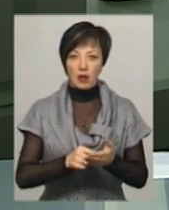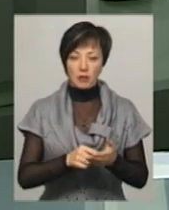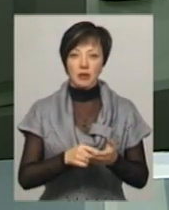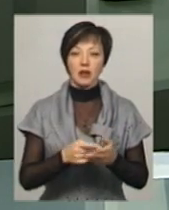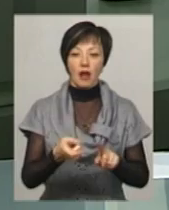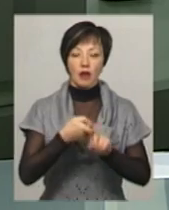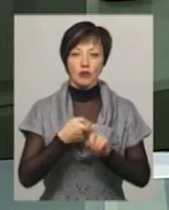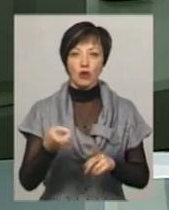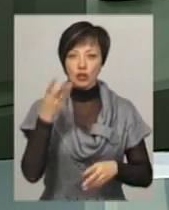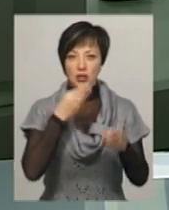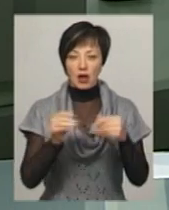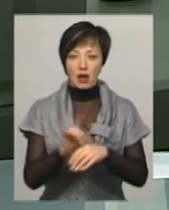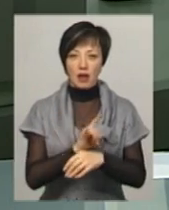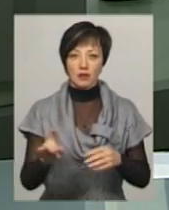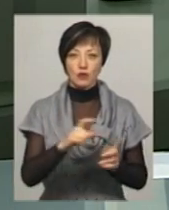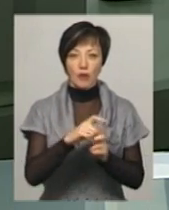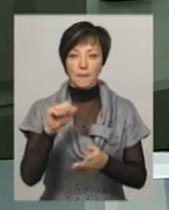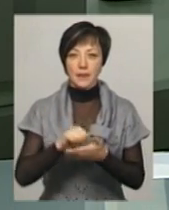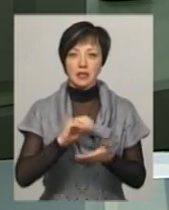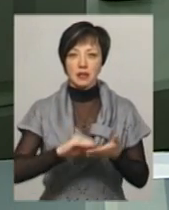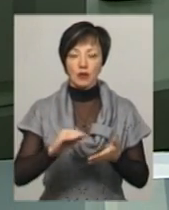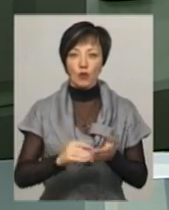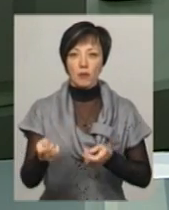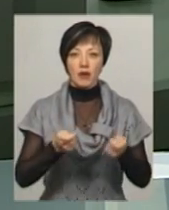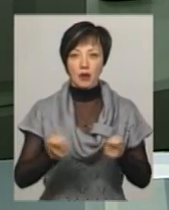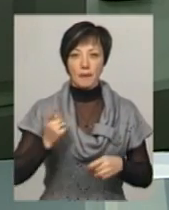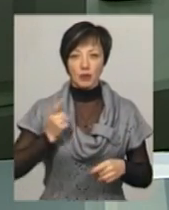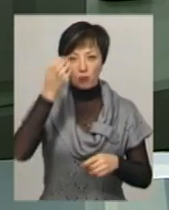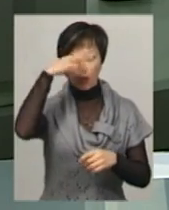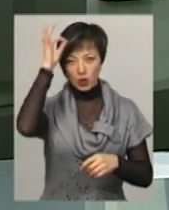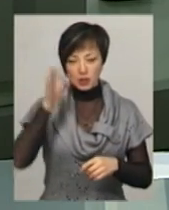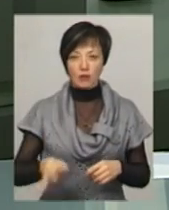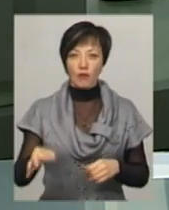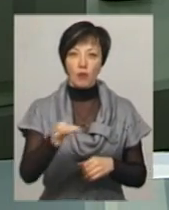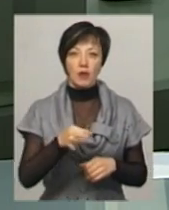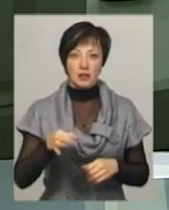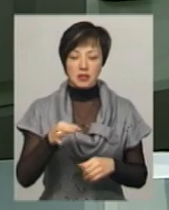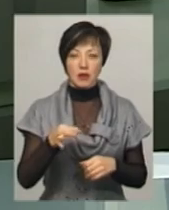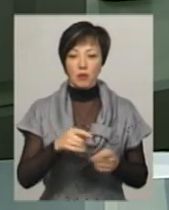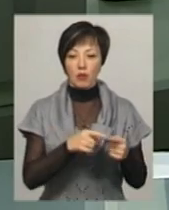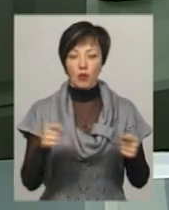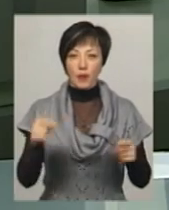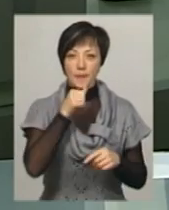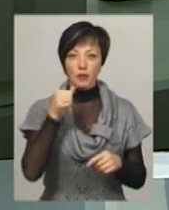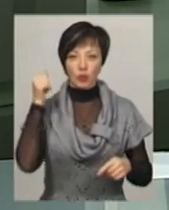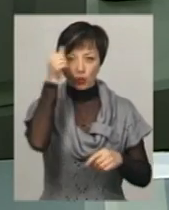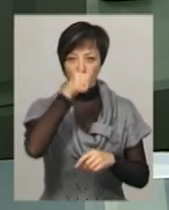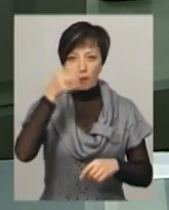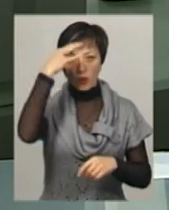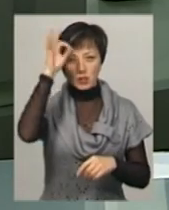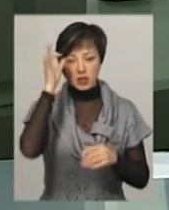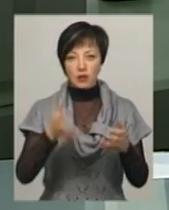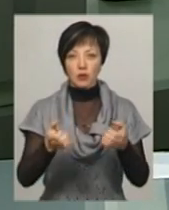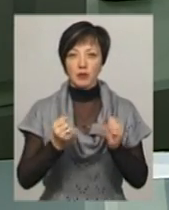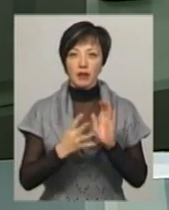гачок шахраїв. За словами прес-секретаря управління патрульної поліції в області Романа Мартинюка, протягом минулого року поліцейські